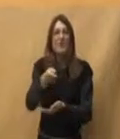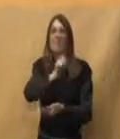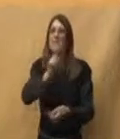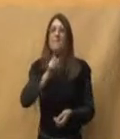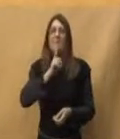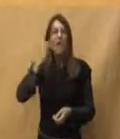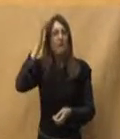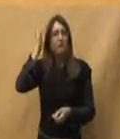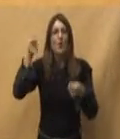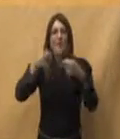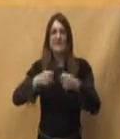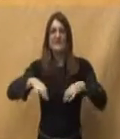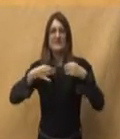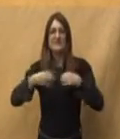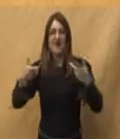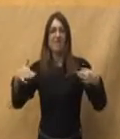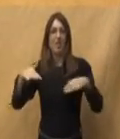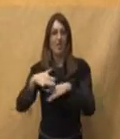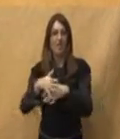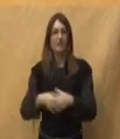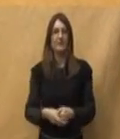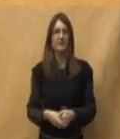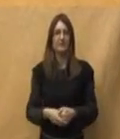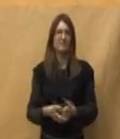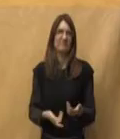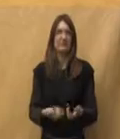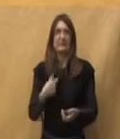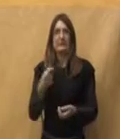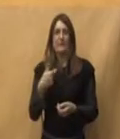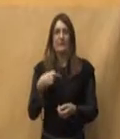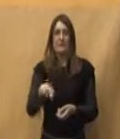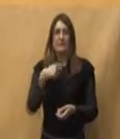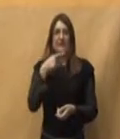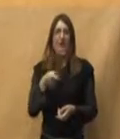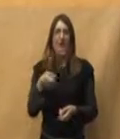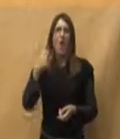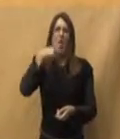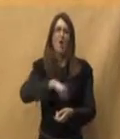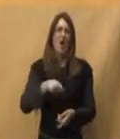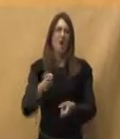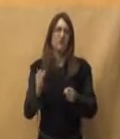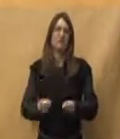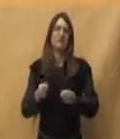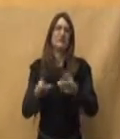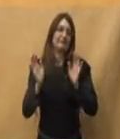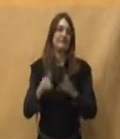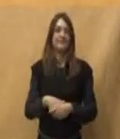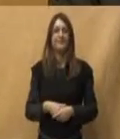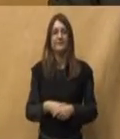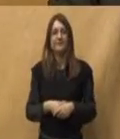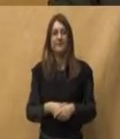o zdravlju populacije? Mislim, to je malo i što sam rekla, lopovluk ili nešto, nije baš... Da, dobro, to je kompleksno